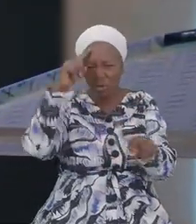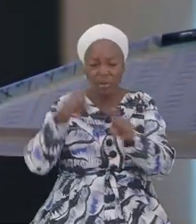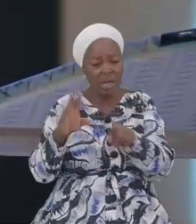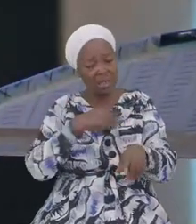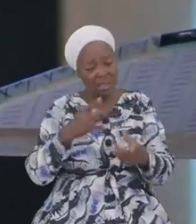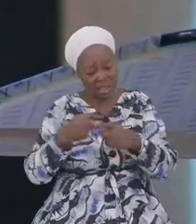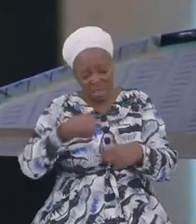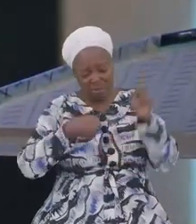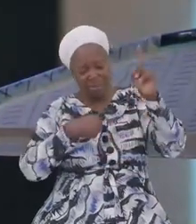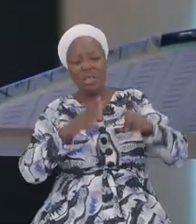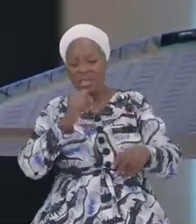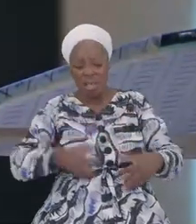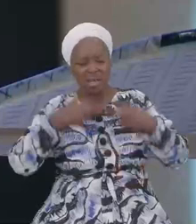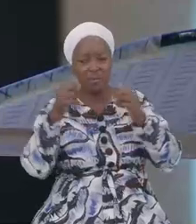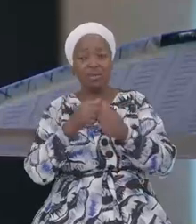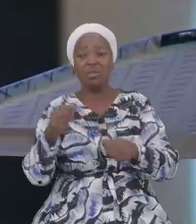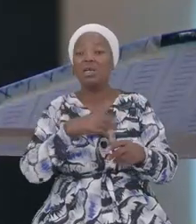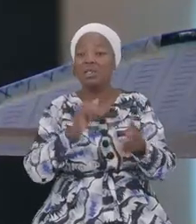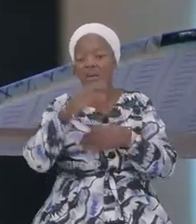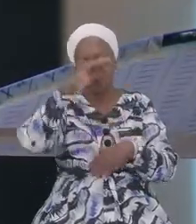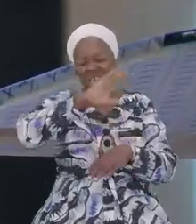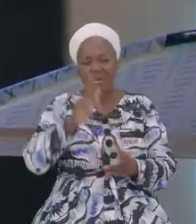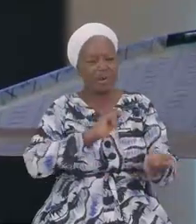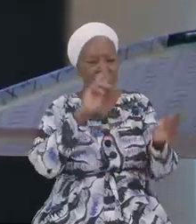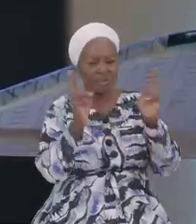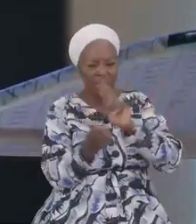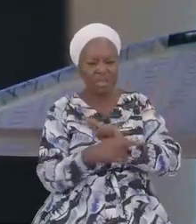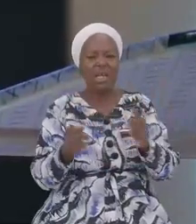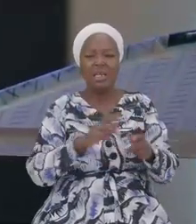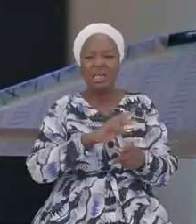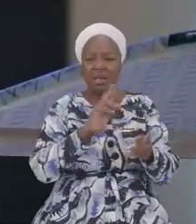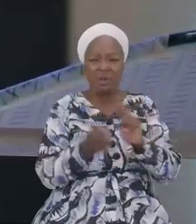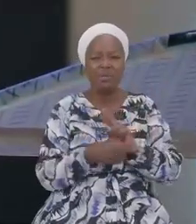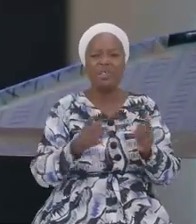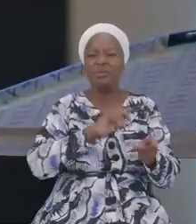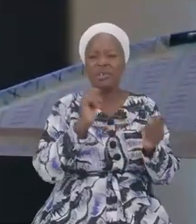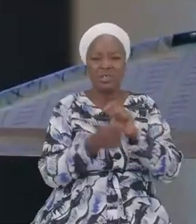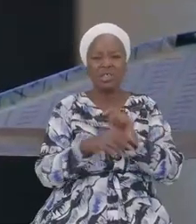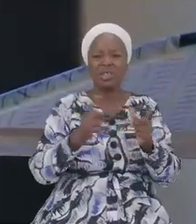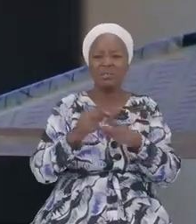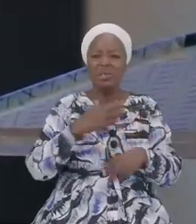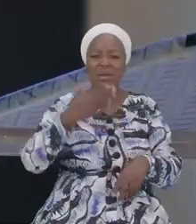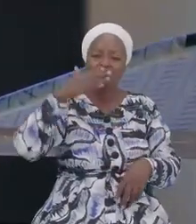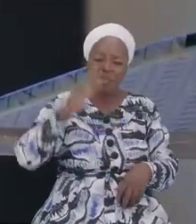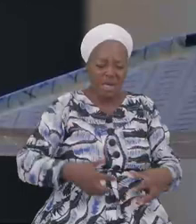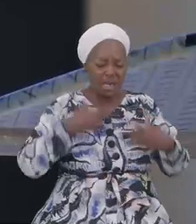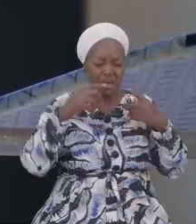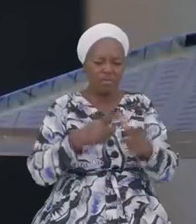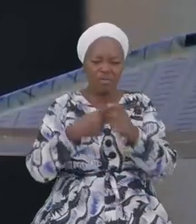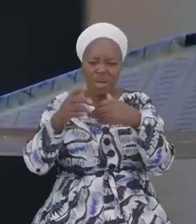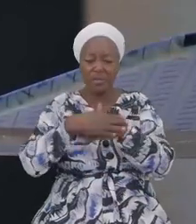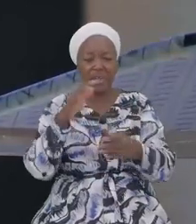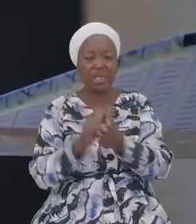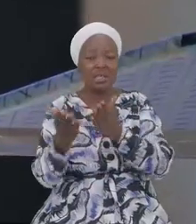colère contre toi. Et même l'homme ne s'est pas repenti. Il était dans cette colère, poursuivant le serviteur pour le